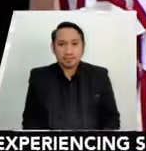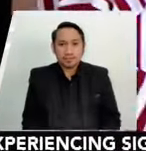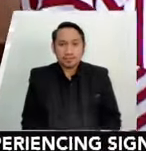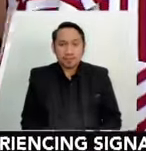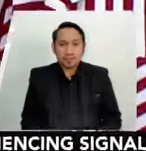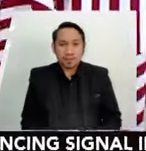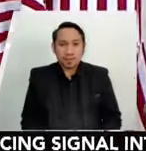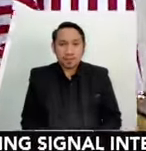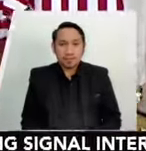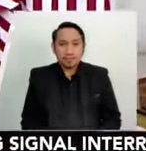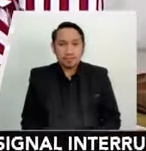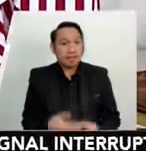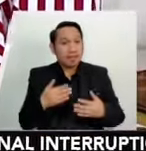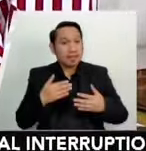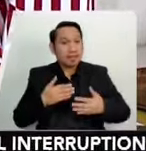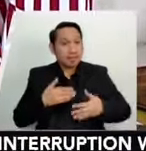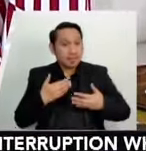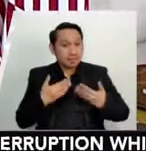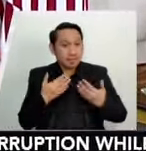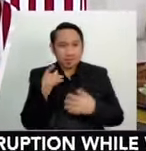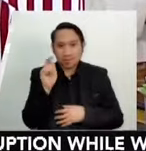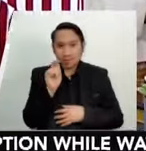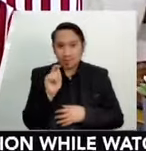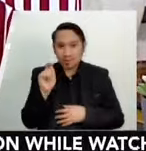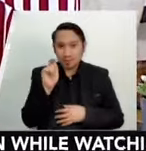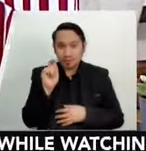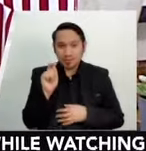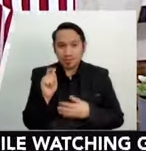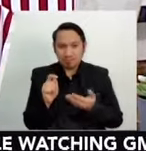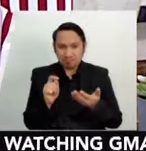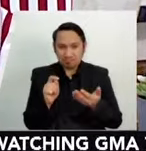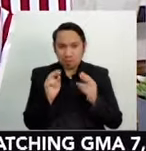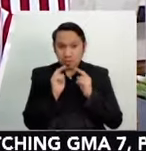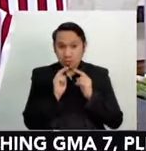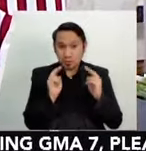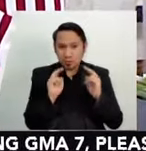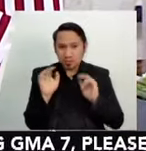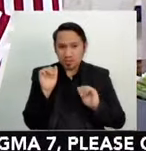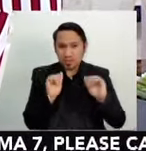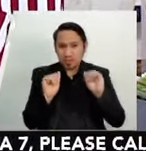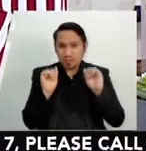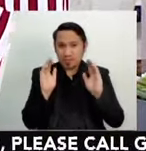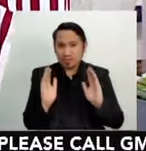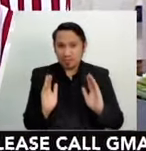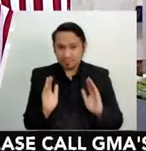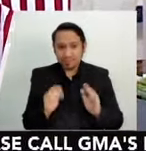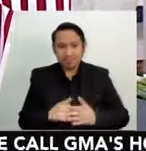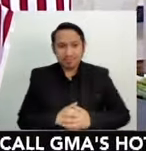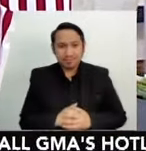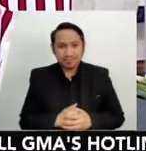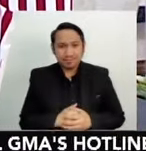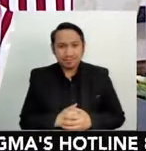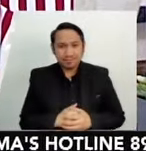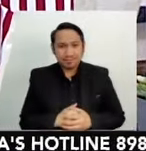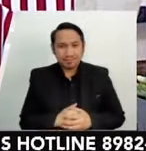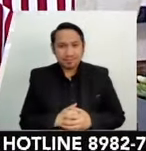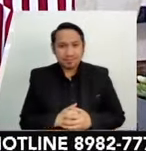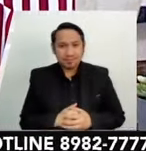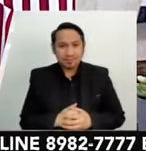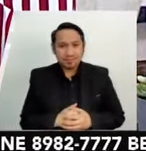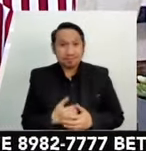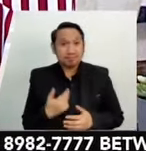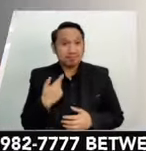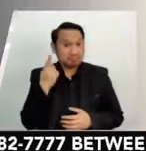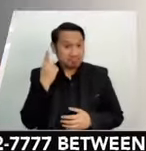Happy Tuesday, mga kapuso! Ito, Chika Express tayo tungkol sa ilang sparkle stars. Nag-trip down memory lane ang si Kapuso